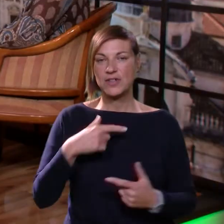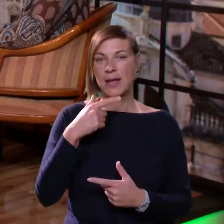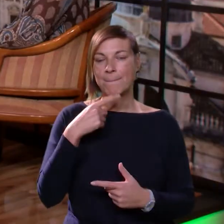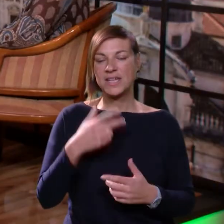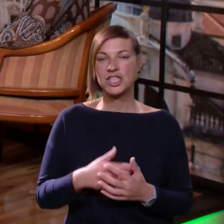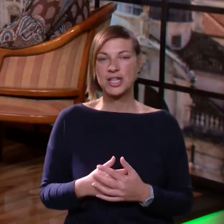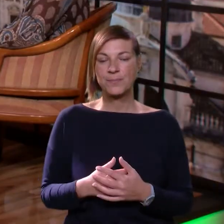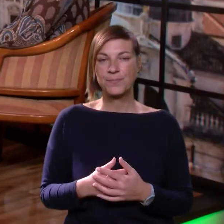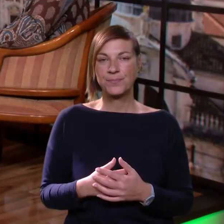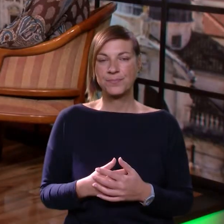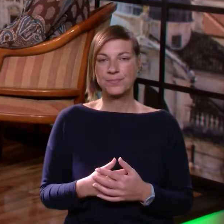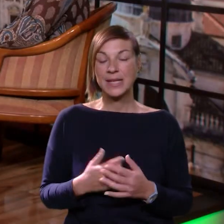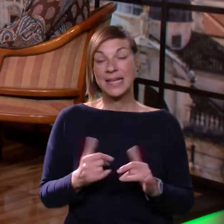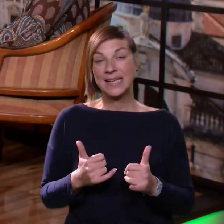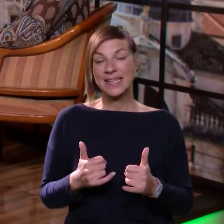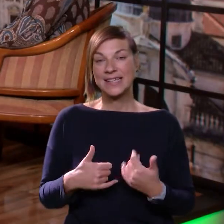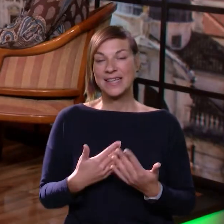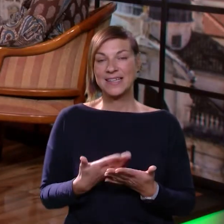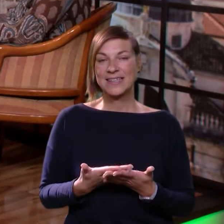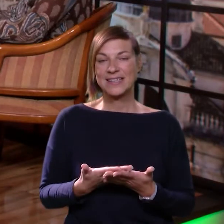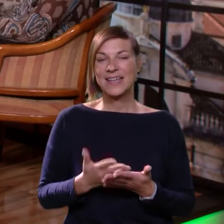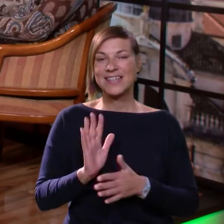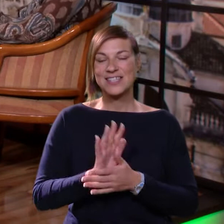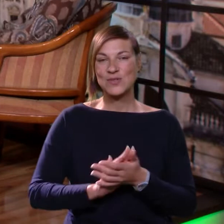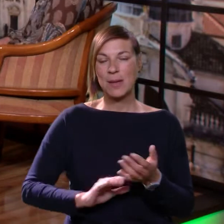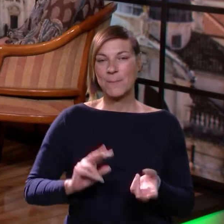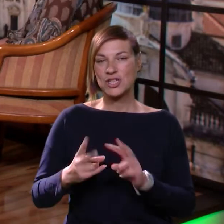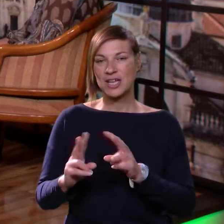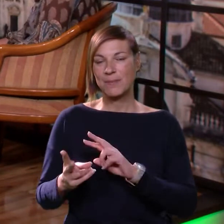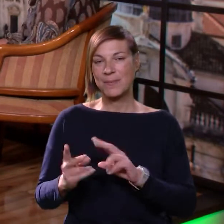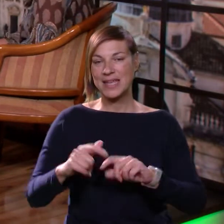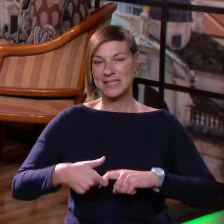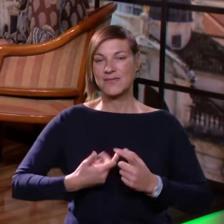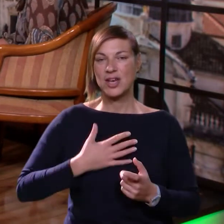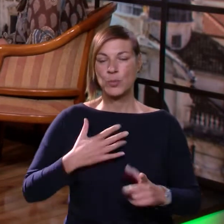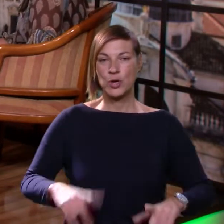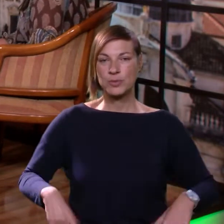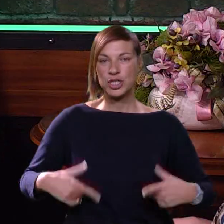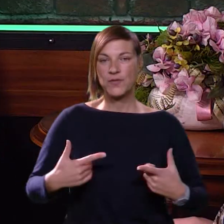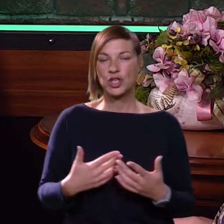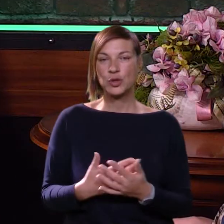životna priča. Pa da, tada su se stvari počele mijenjati u mom životu.